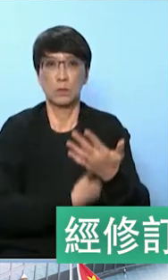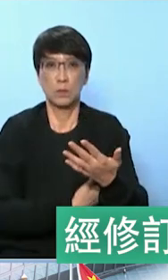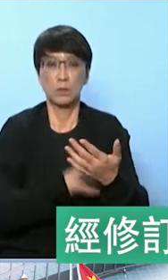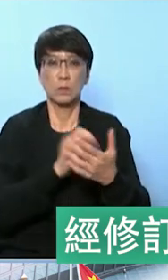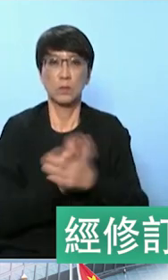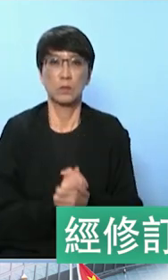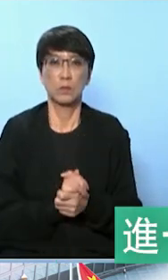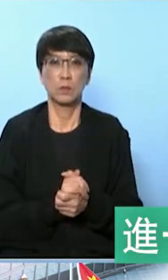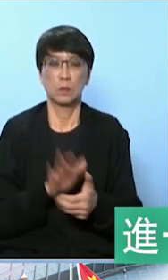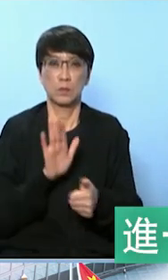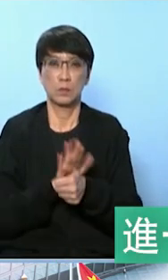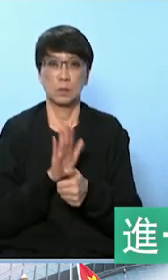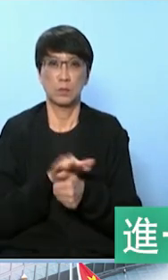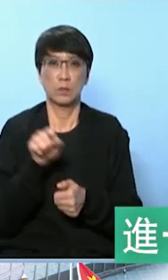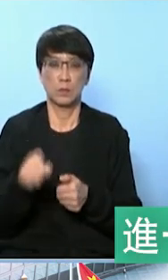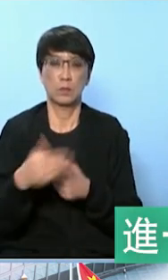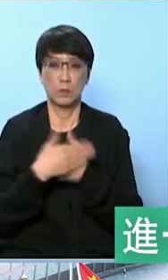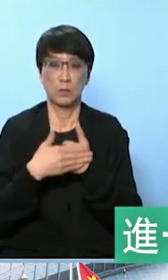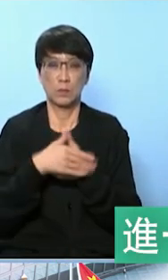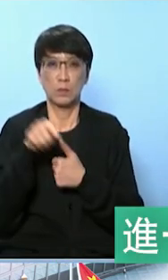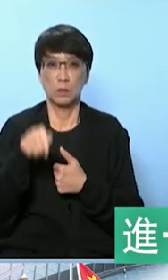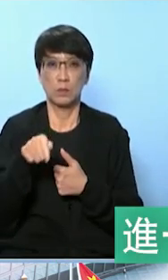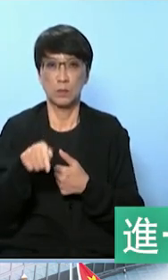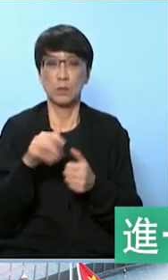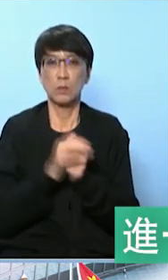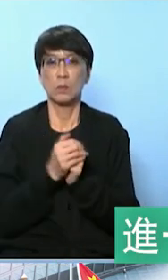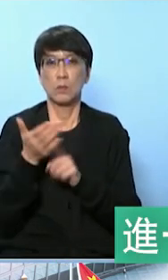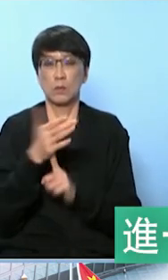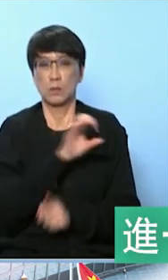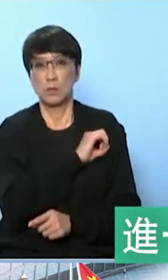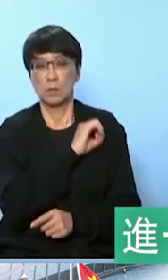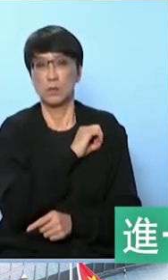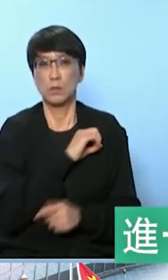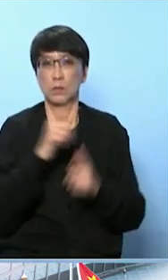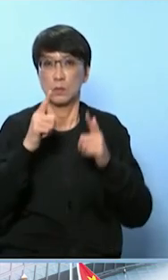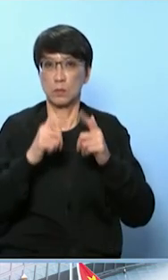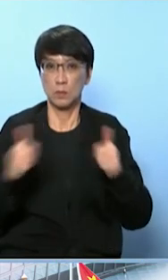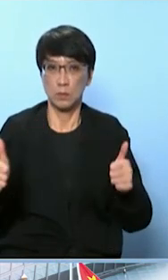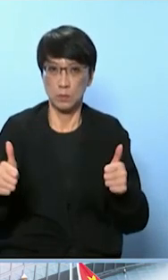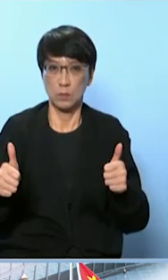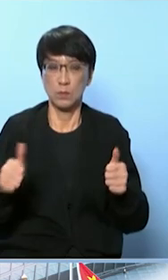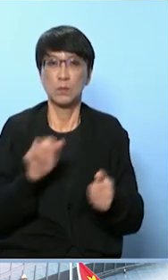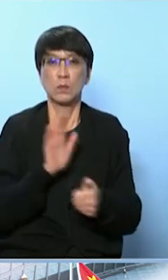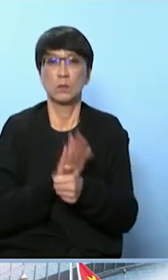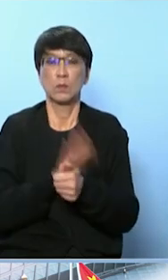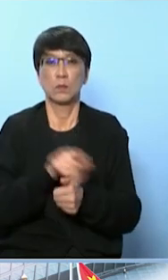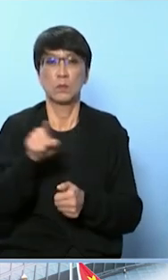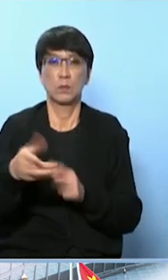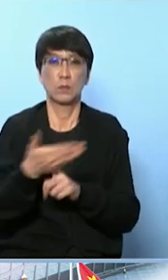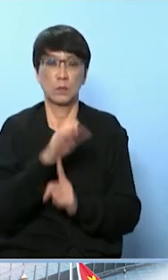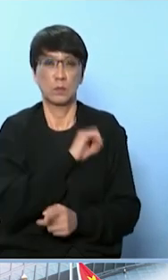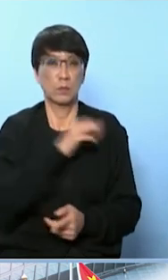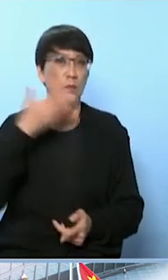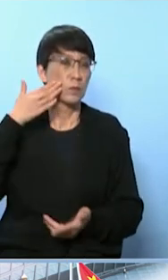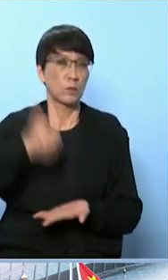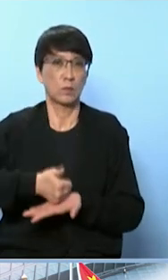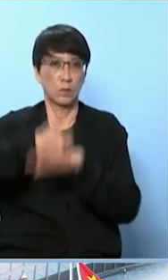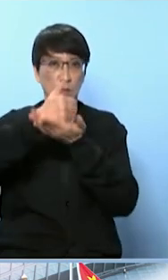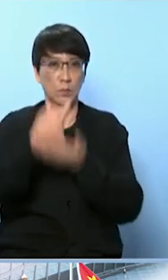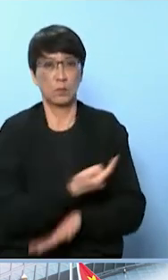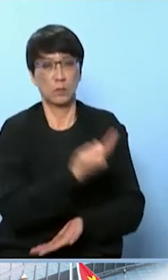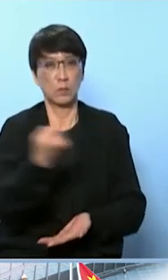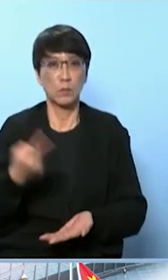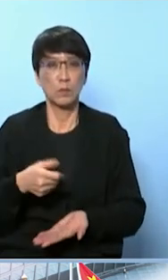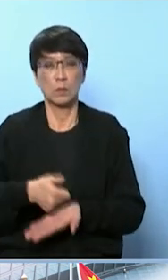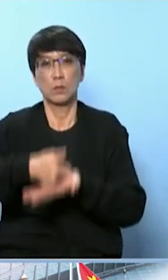主要是為了進一步保障國旗及國徽的正當使用，維護國旗及國徽的尊嚴，使市民